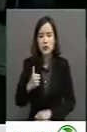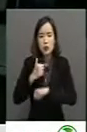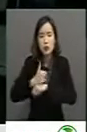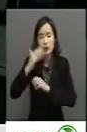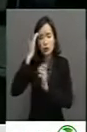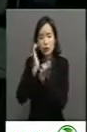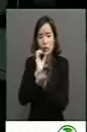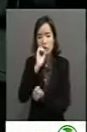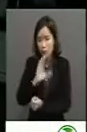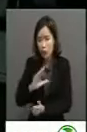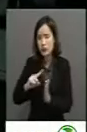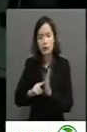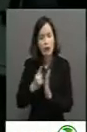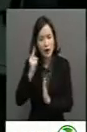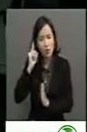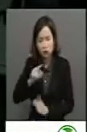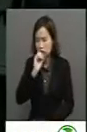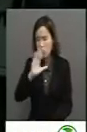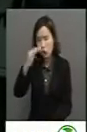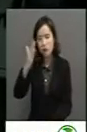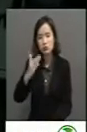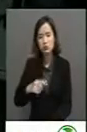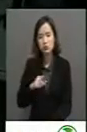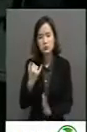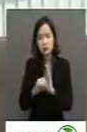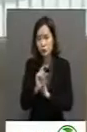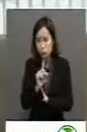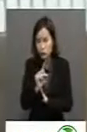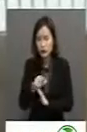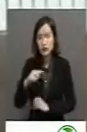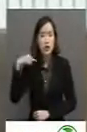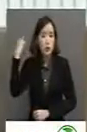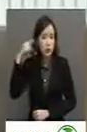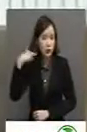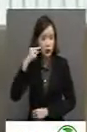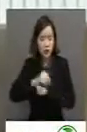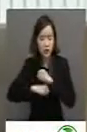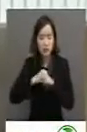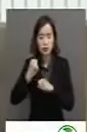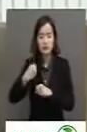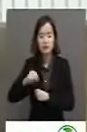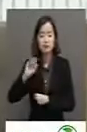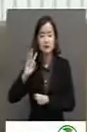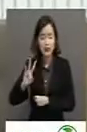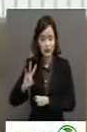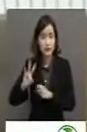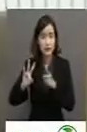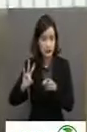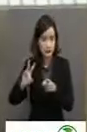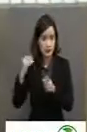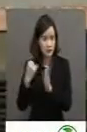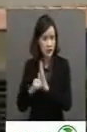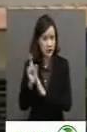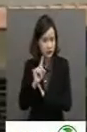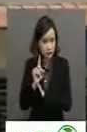นายาวบอกว่าเบื้องต้นต้องแจ้งข้อหาก่อนข้อหาเด็กหญิงอายุ17ปีคนนี้นะครับในข้อห